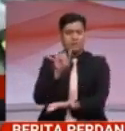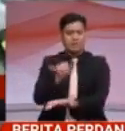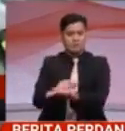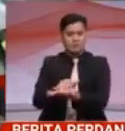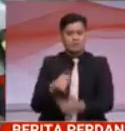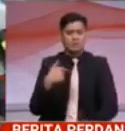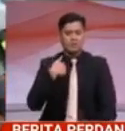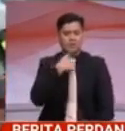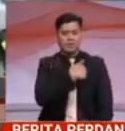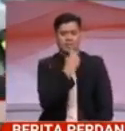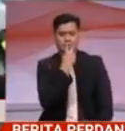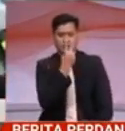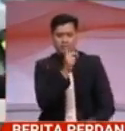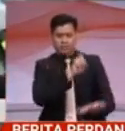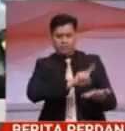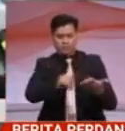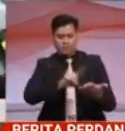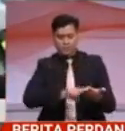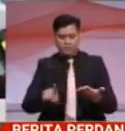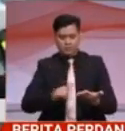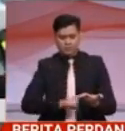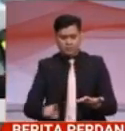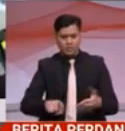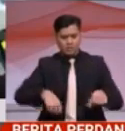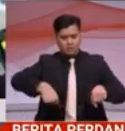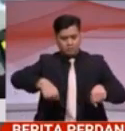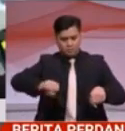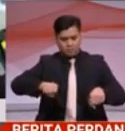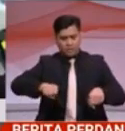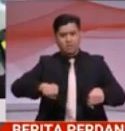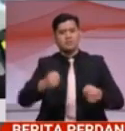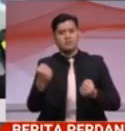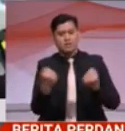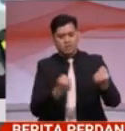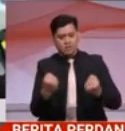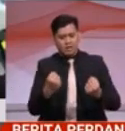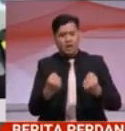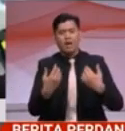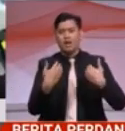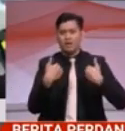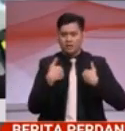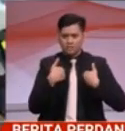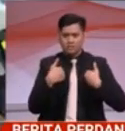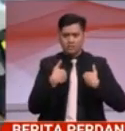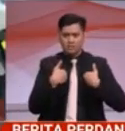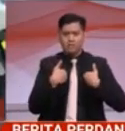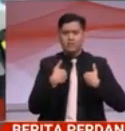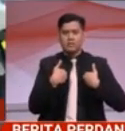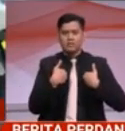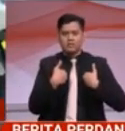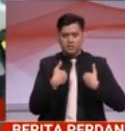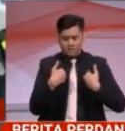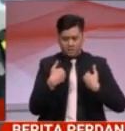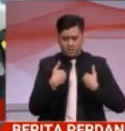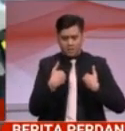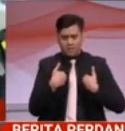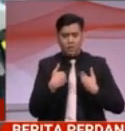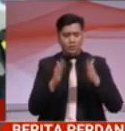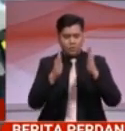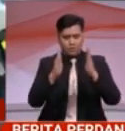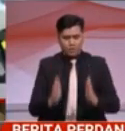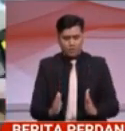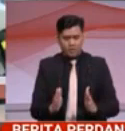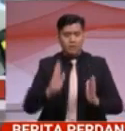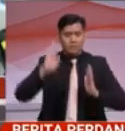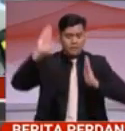Bila kita cek berkenderaan ini, kebanyakannya dia ada pemilik kenderaannya. Pemilik kenderaannya terdiri daripada warga negara kita sendiri yang telah